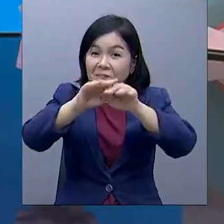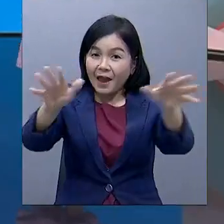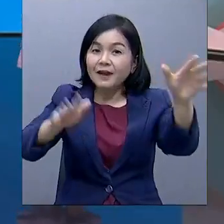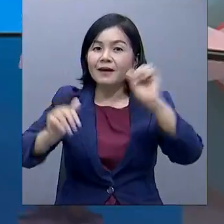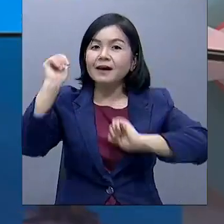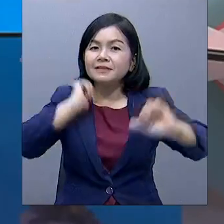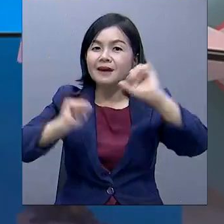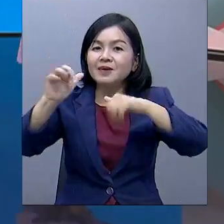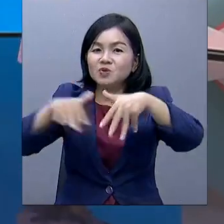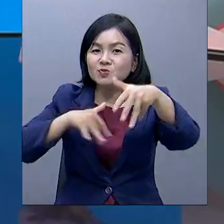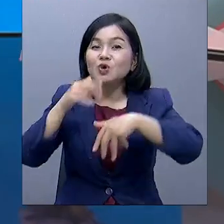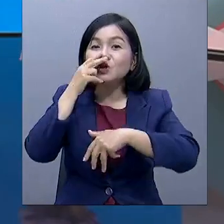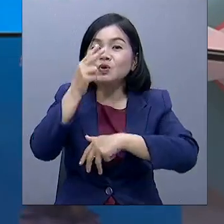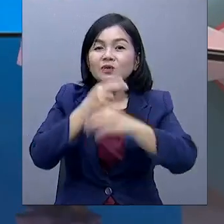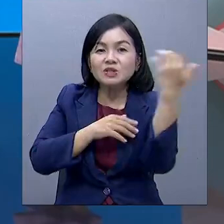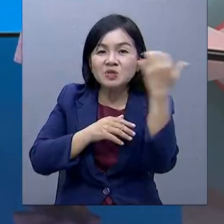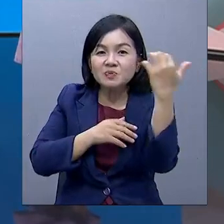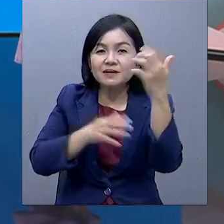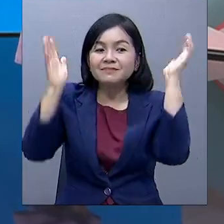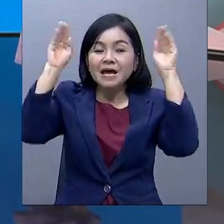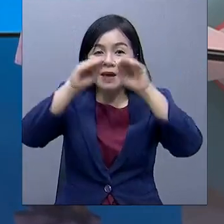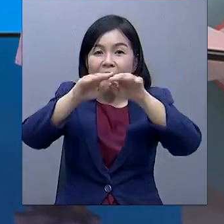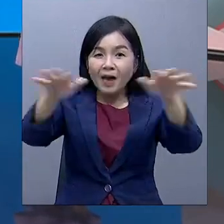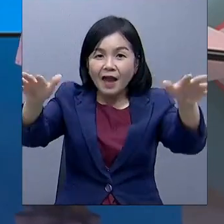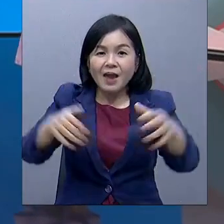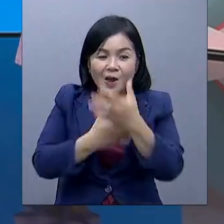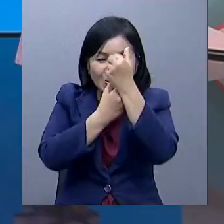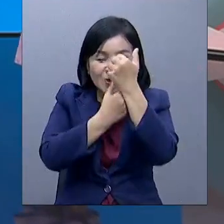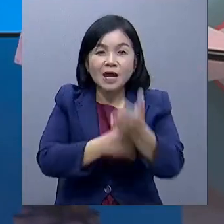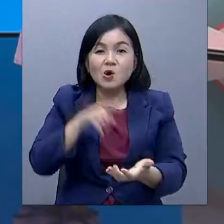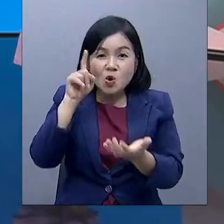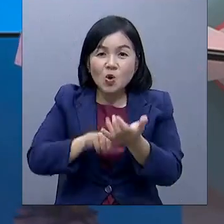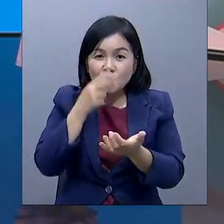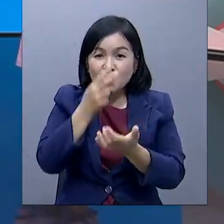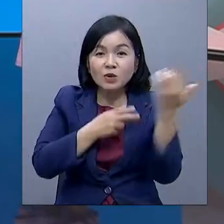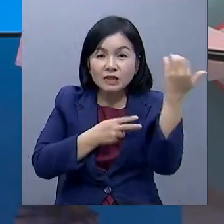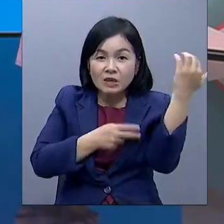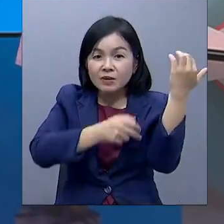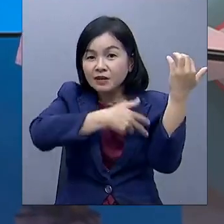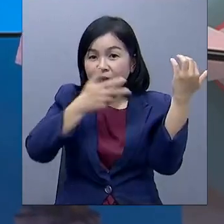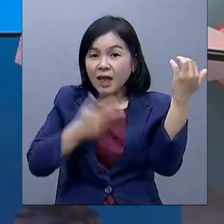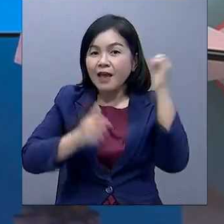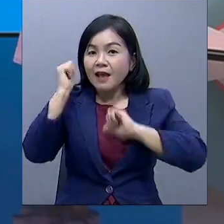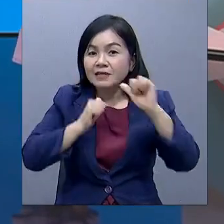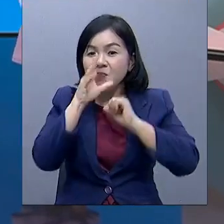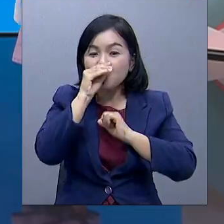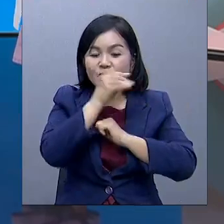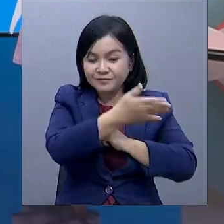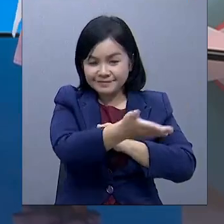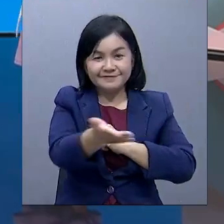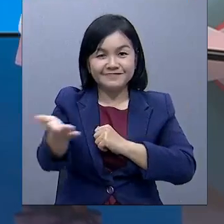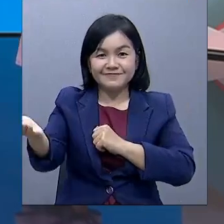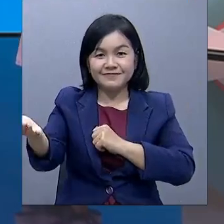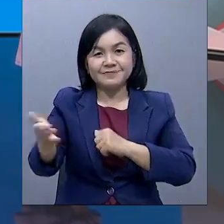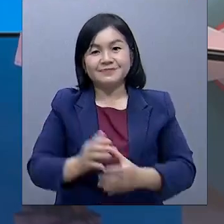มหน่อยฝากละครเรียกแขกหน่อยเอาให้เรตติ้งแบบทะลุประหลอดเลยนะโอเคป่ะใครจะเป็นตัวแทนหรือจะพูดทุกคนได้เชิญเลยครับเชิญเล